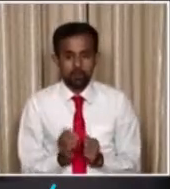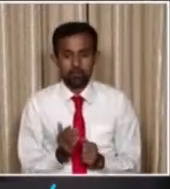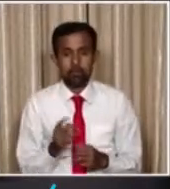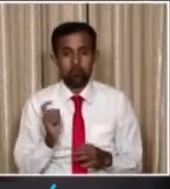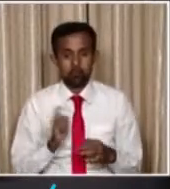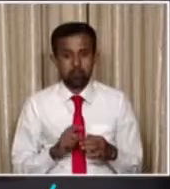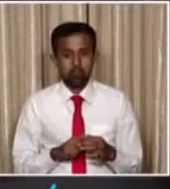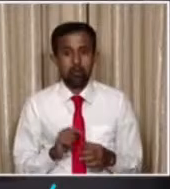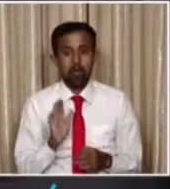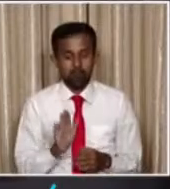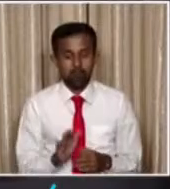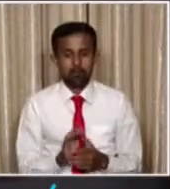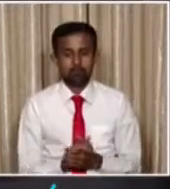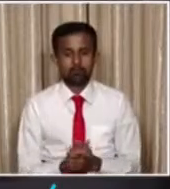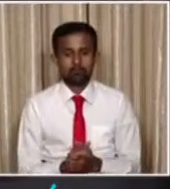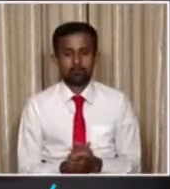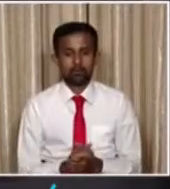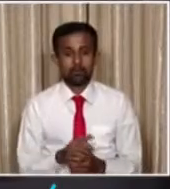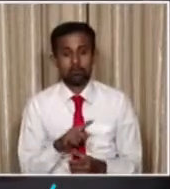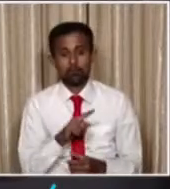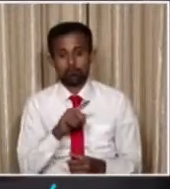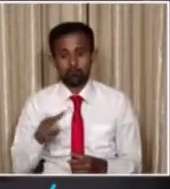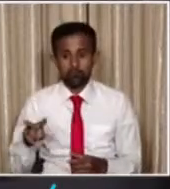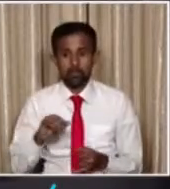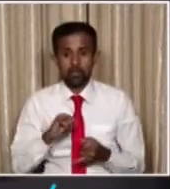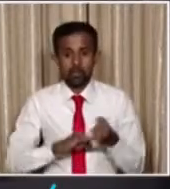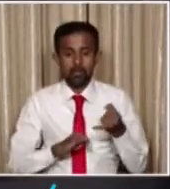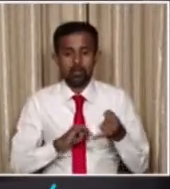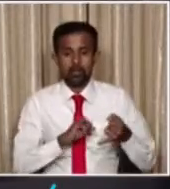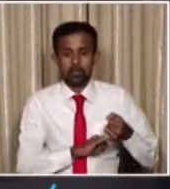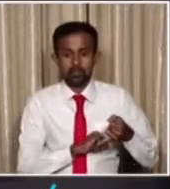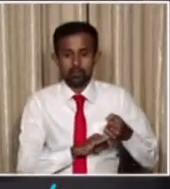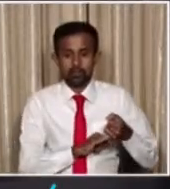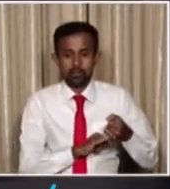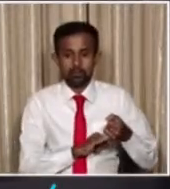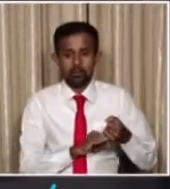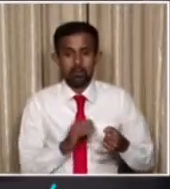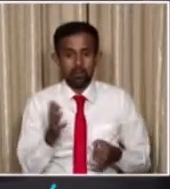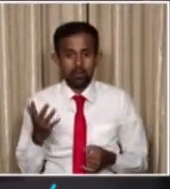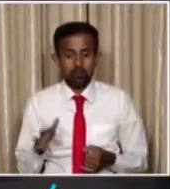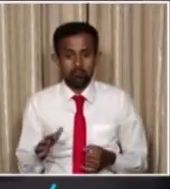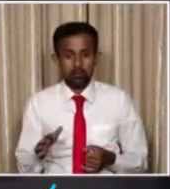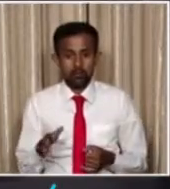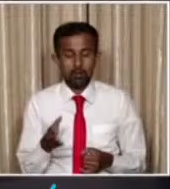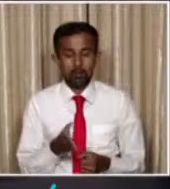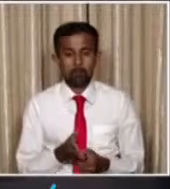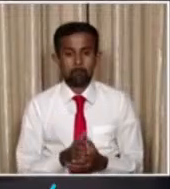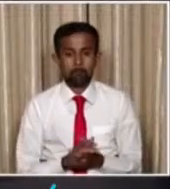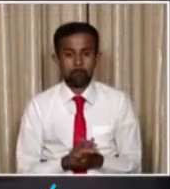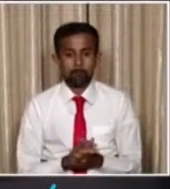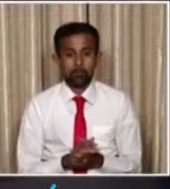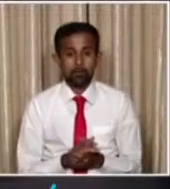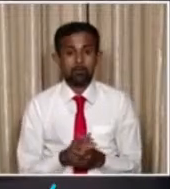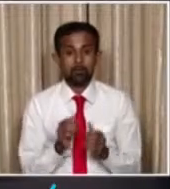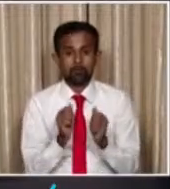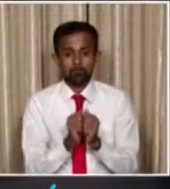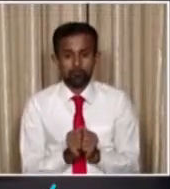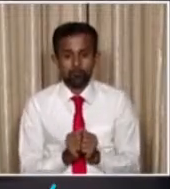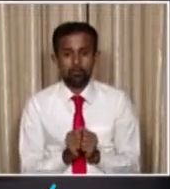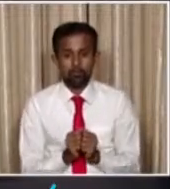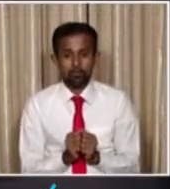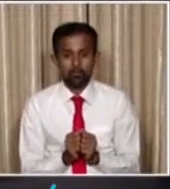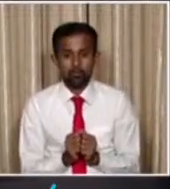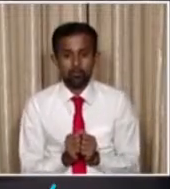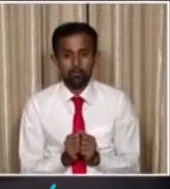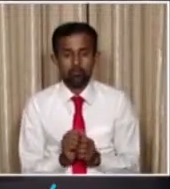ප්‍රශ්නයක් තියෙනවා. ඒ වගේම අතිරේක ලේකම් හැටියට සමන් රත්නායක හිටියා. එයා තමයි මේ ප්‍රසම්තාන්දන වැඩසටහන් වල ක්‍රියාත්මකුනේ.